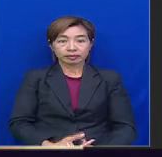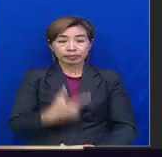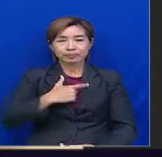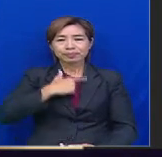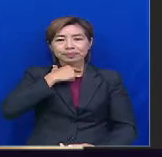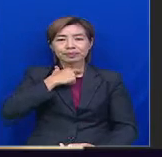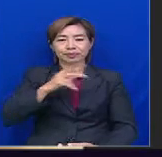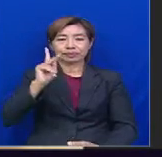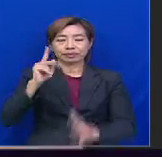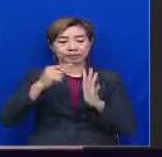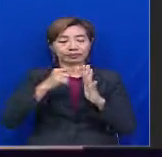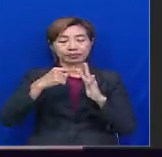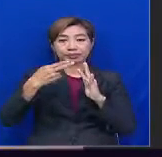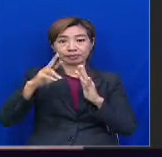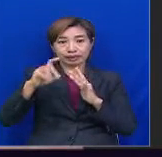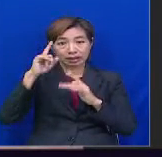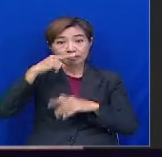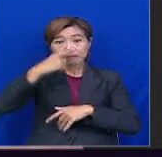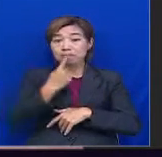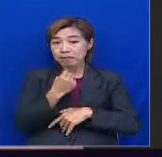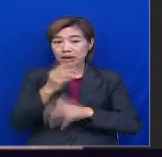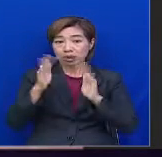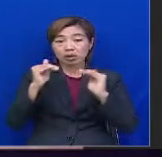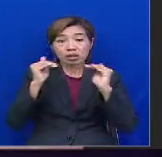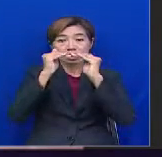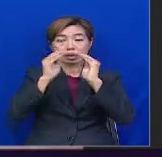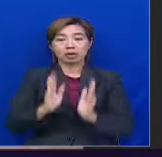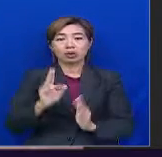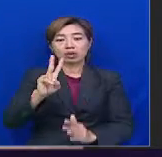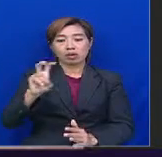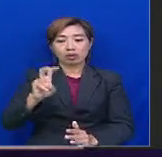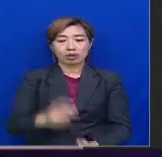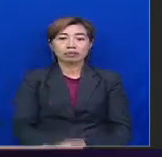มีผู้มีสิทธิ์ออกเสียงเลือกตั้งจำนวนกว่า 200คนครับ